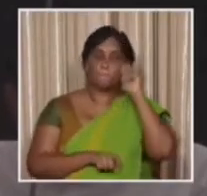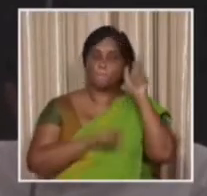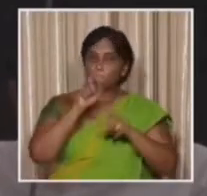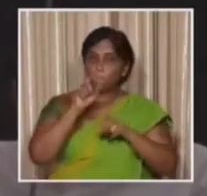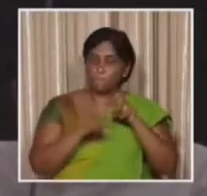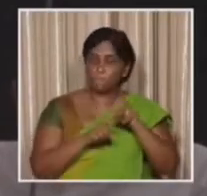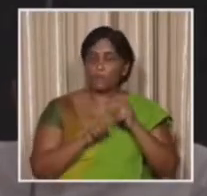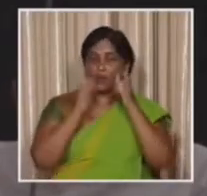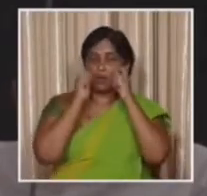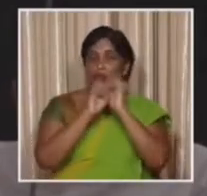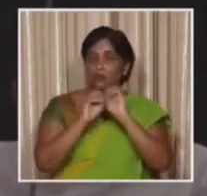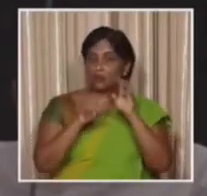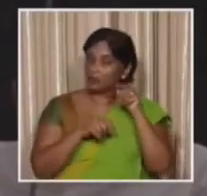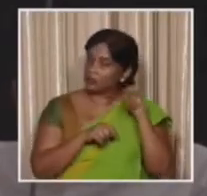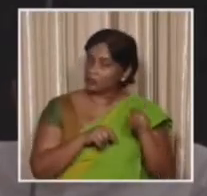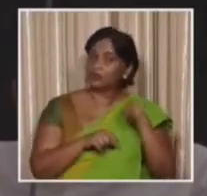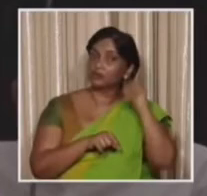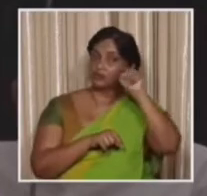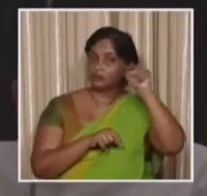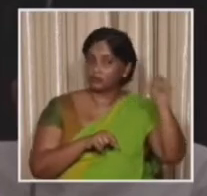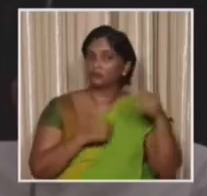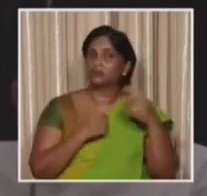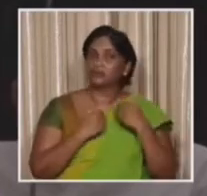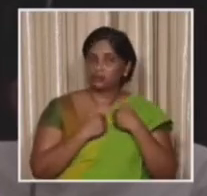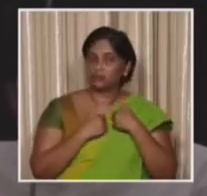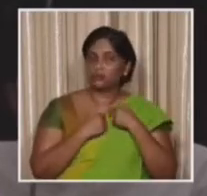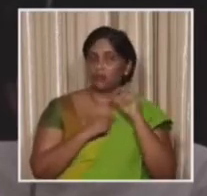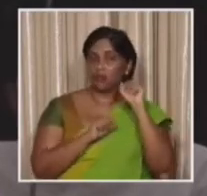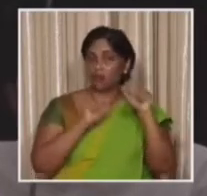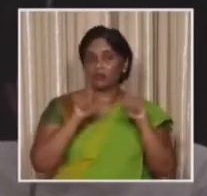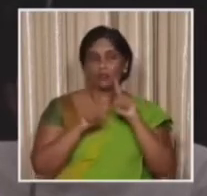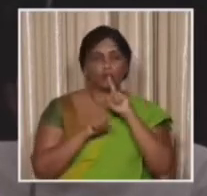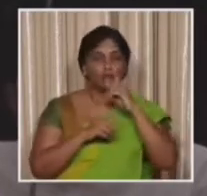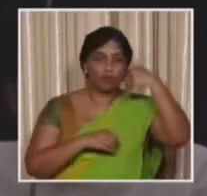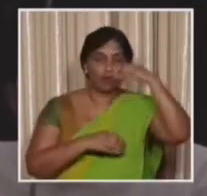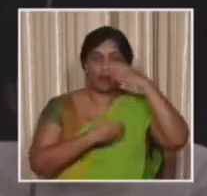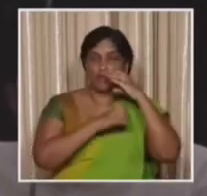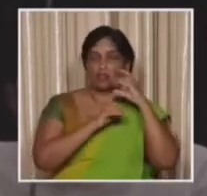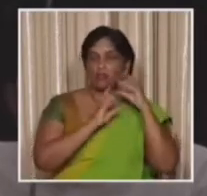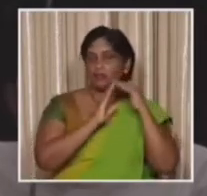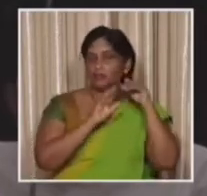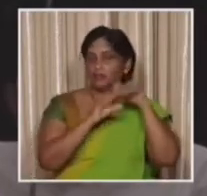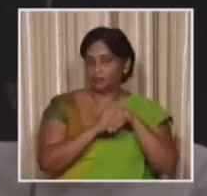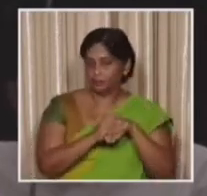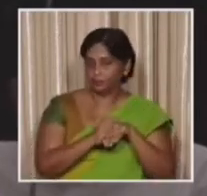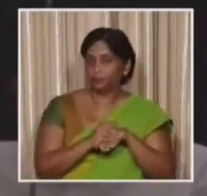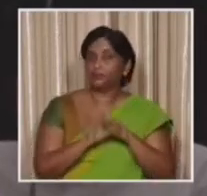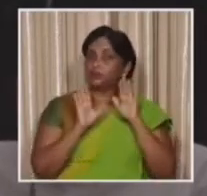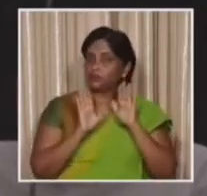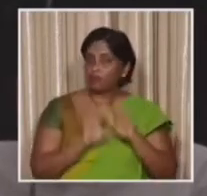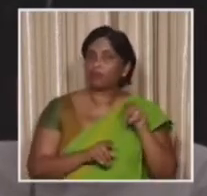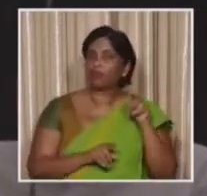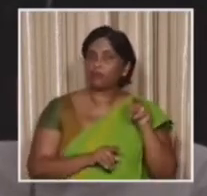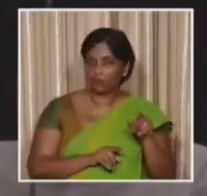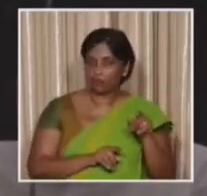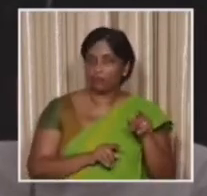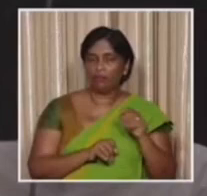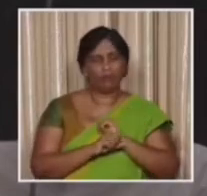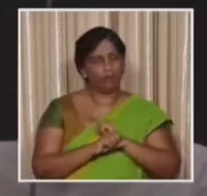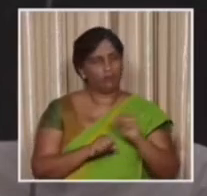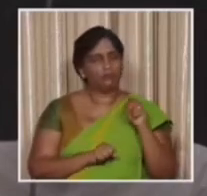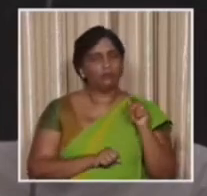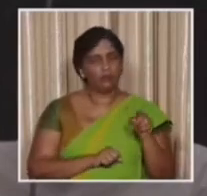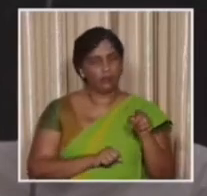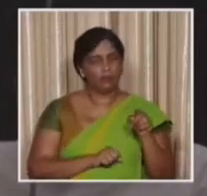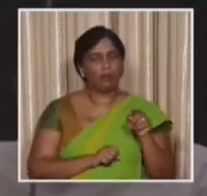அதனை நீங்கள் உடனடியாக அதை தொல்லியல் இடமாக பிரகடனப்படுத்துங்கள் என்று தெரிவித்திருந்தேன் மாறாக ஒரு பௌத்த துறவி சென்று அதை தொல்லியல் இடம்